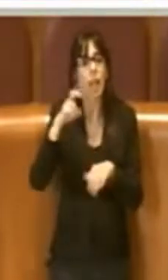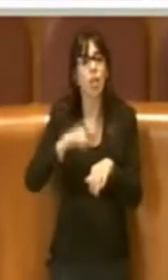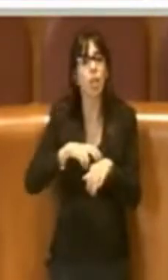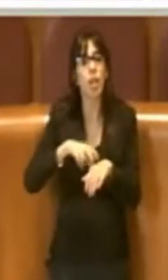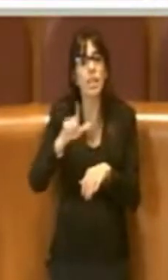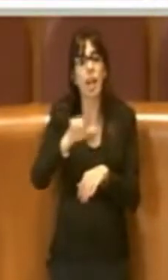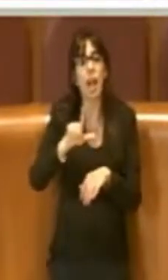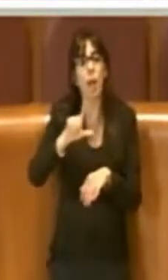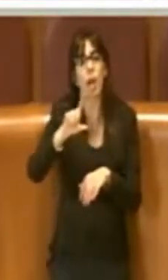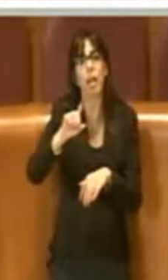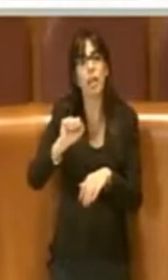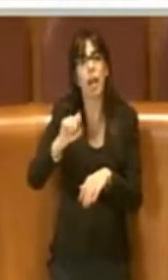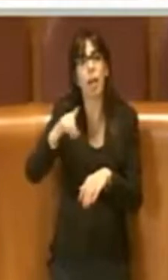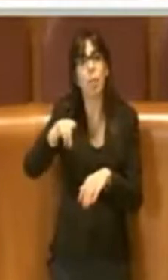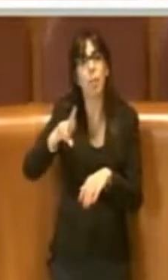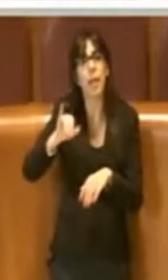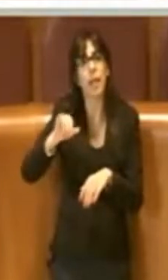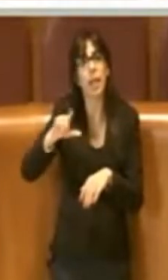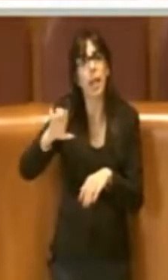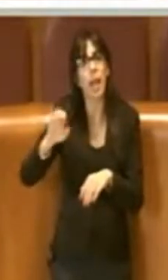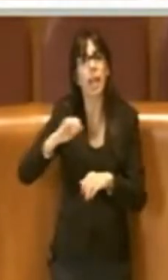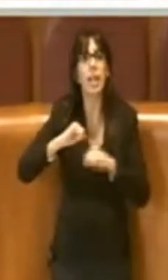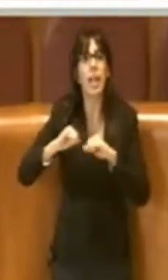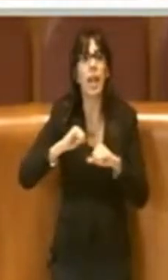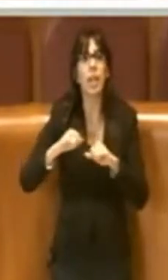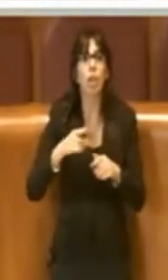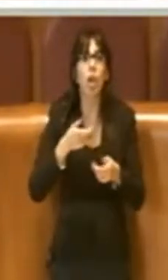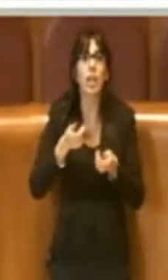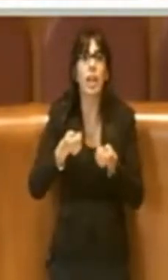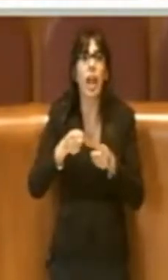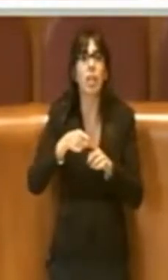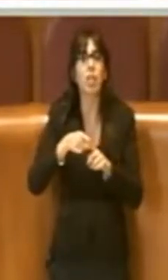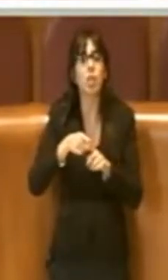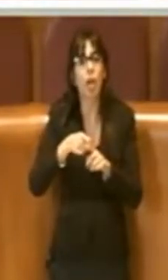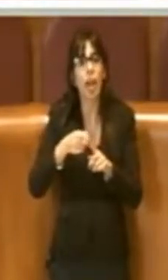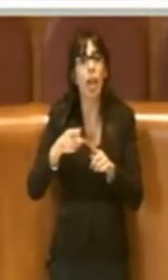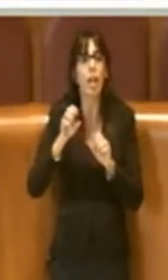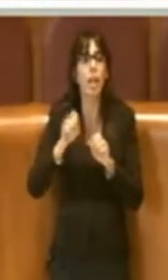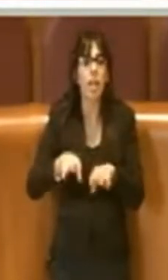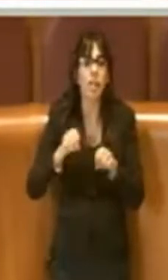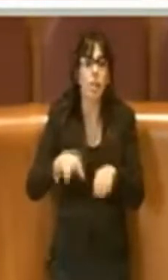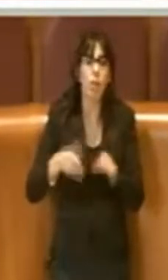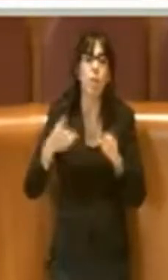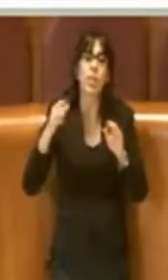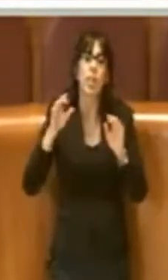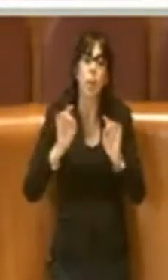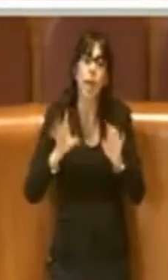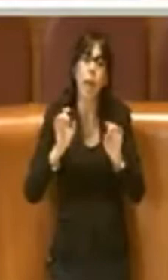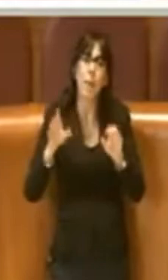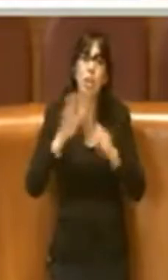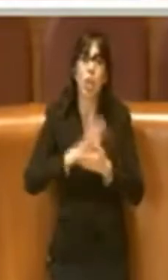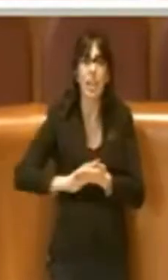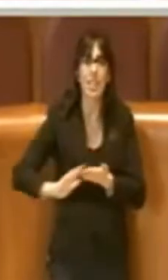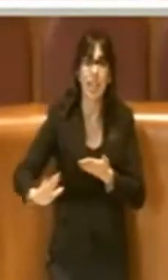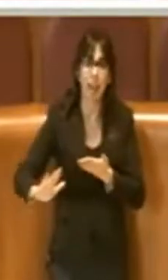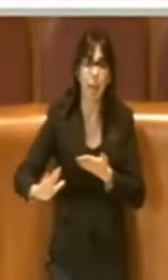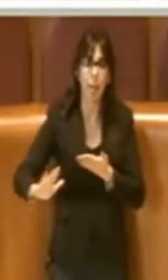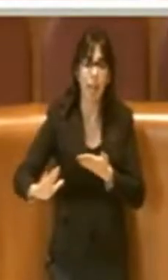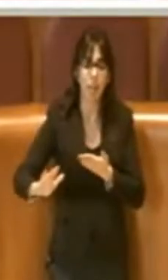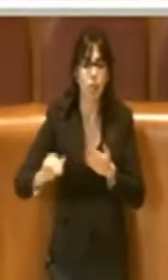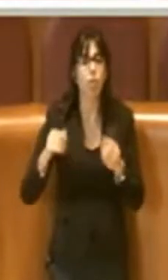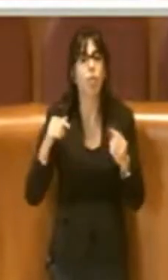Laura D'Aprile, direttore della direzione rifiuti, risanamento e inquinamenti del Dipartimento Tutela Ambientale, che ho